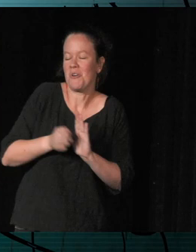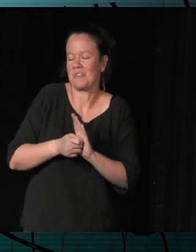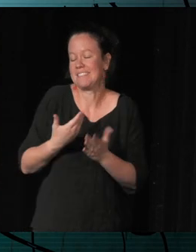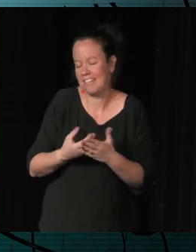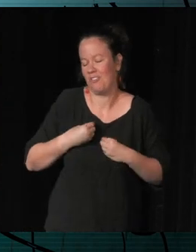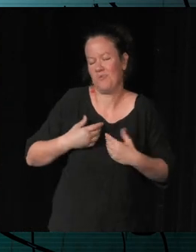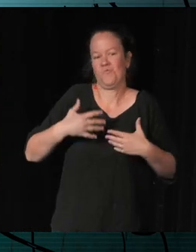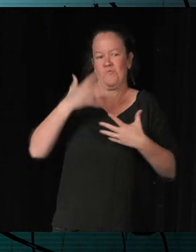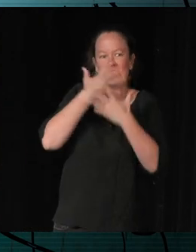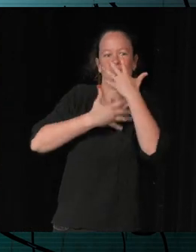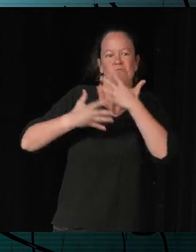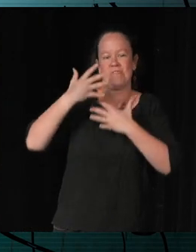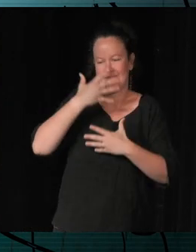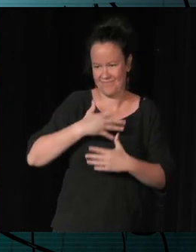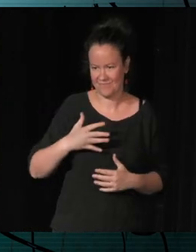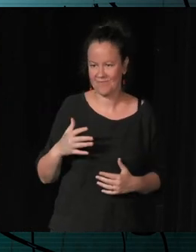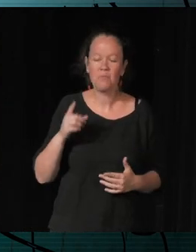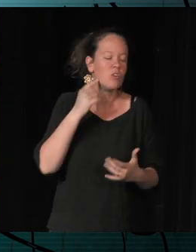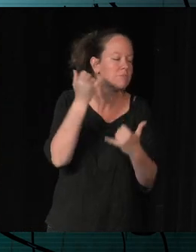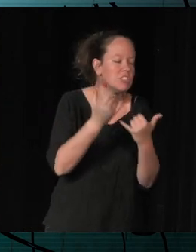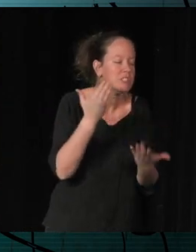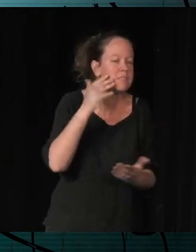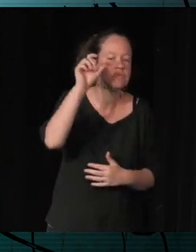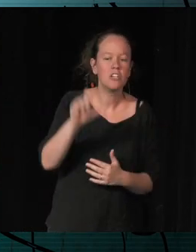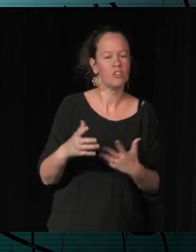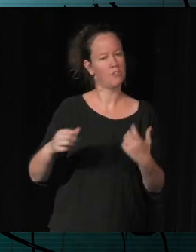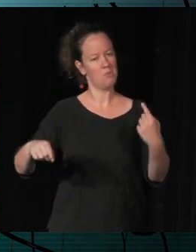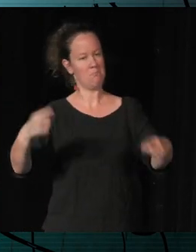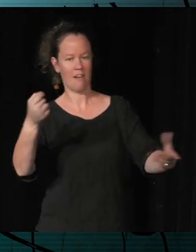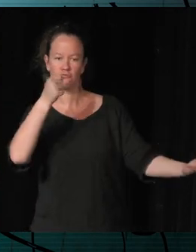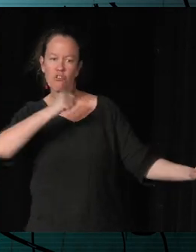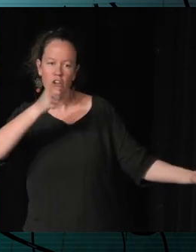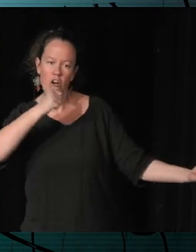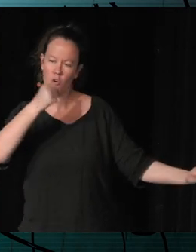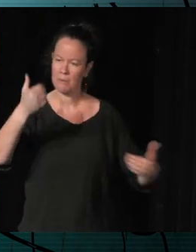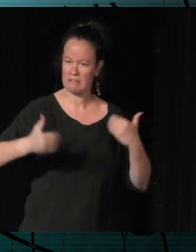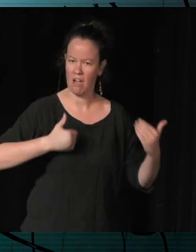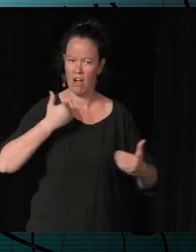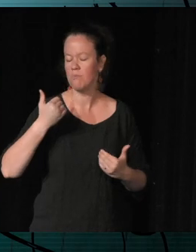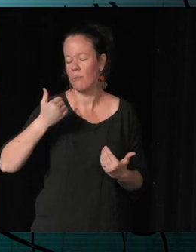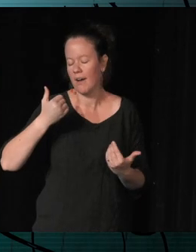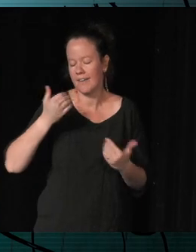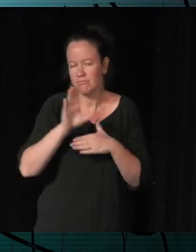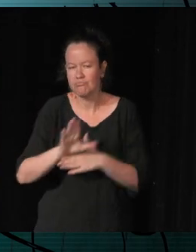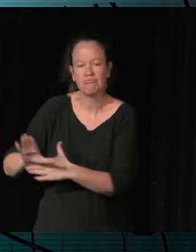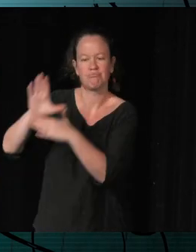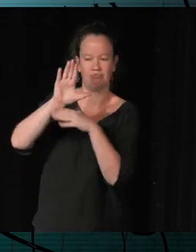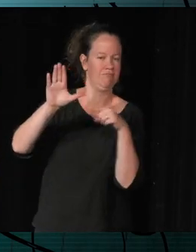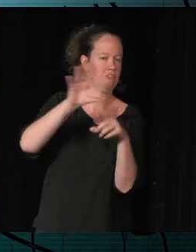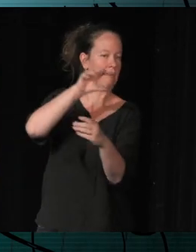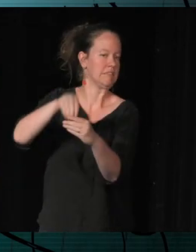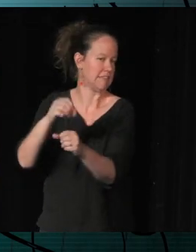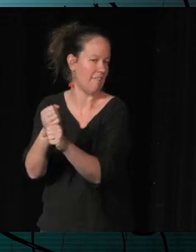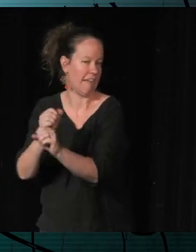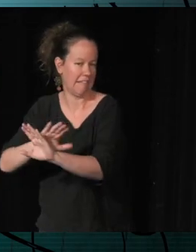le plus surprenant parce que quand on commence qu'on va faire une carrière de chanteur par exemple on sait qu'on va s'exposer au public quand on commençait dans les années 80 à faire des jeux